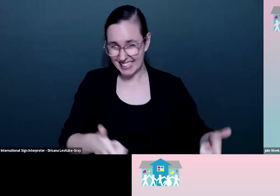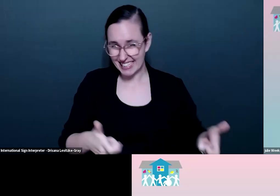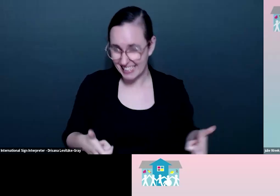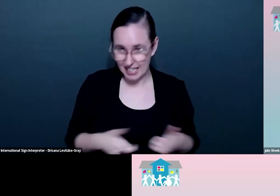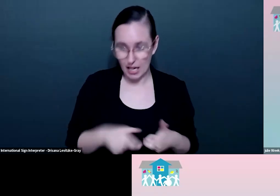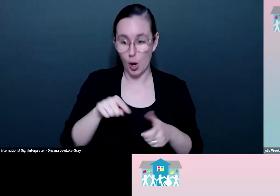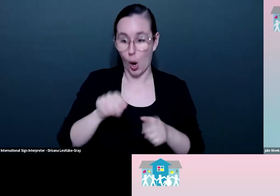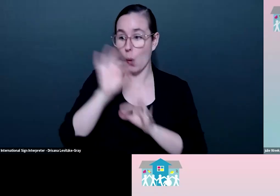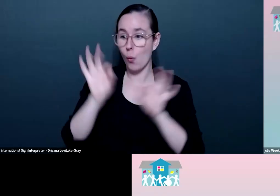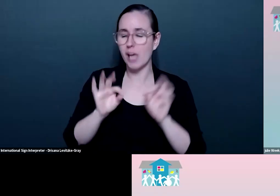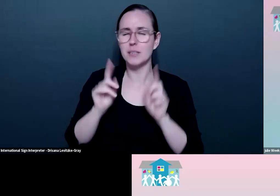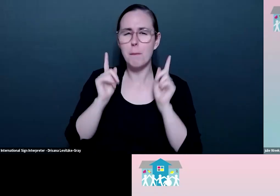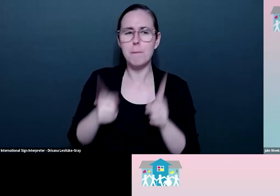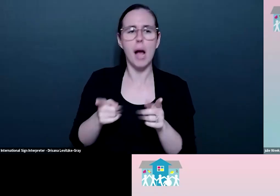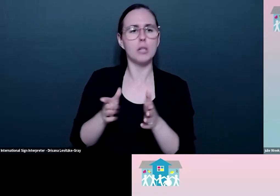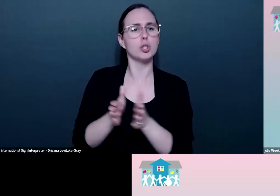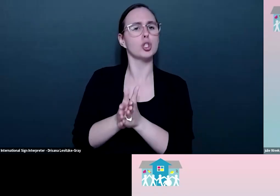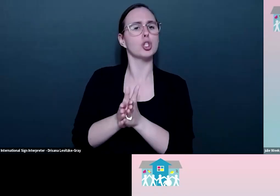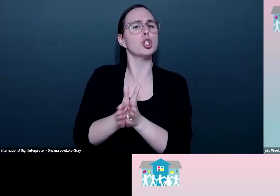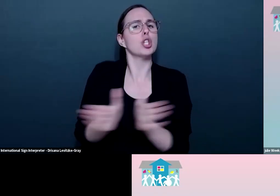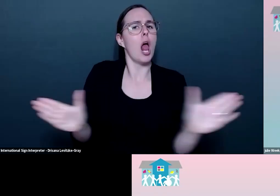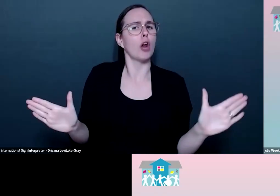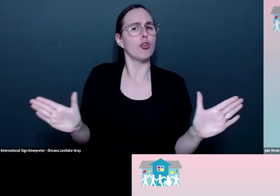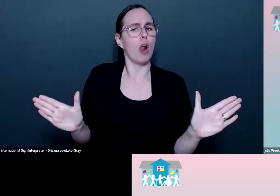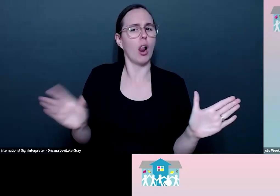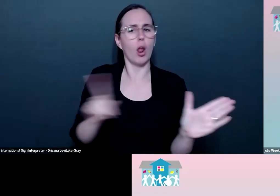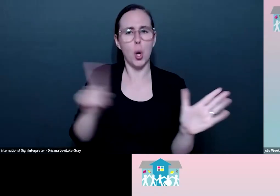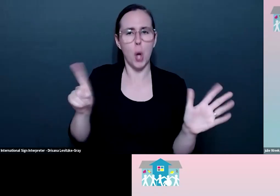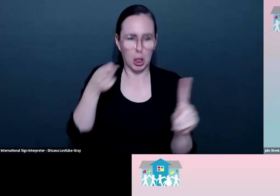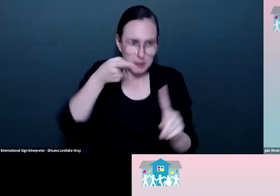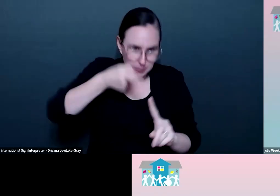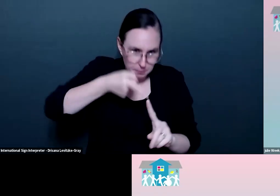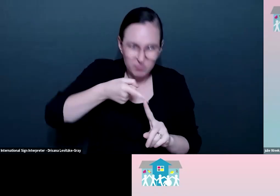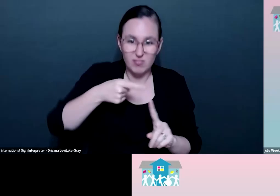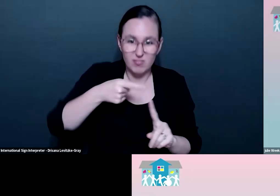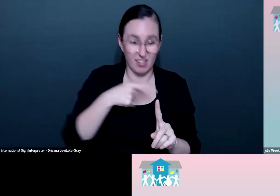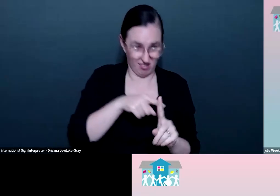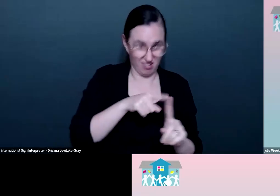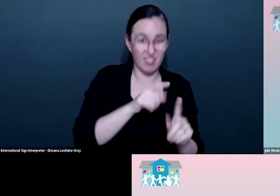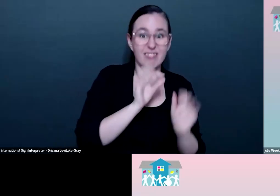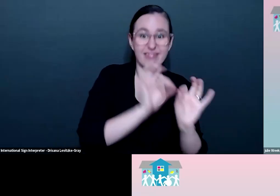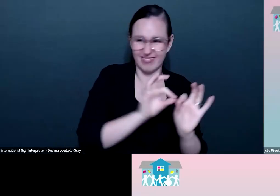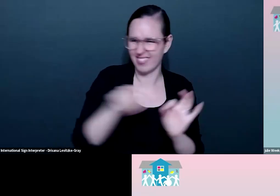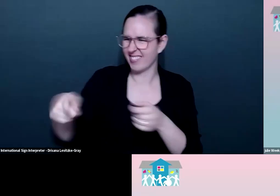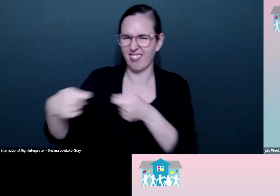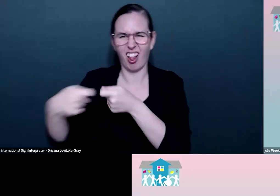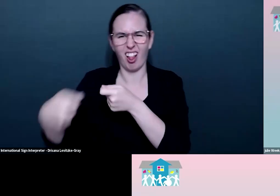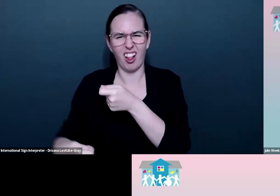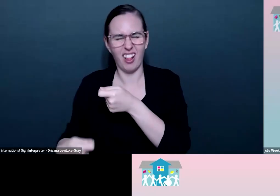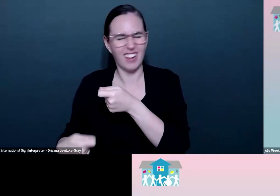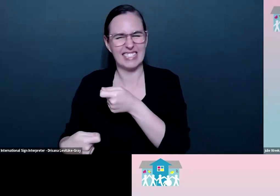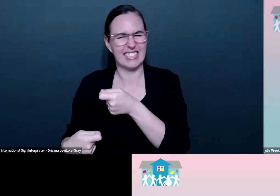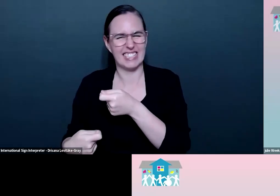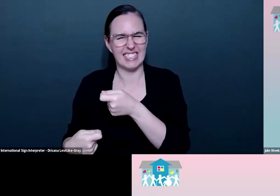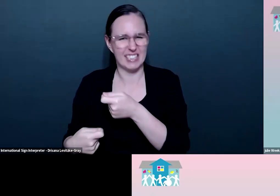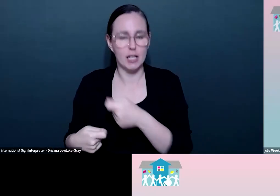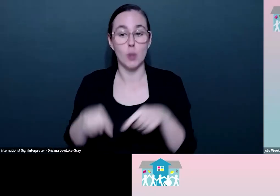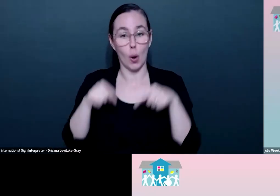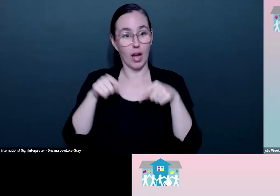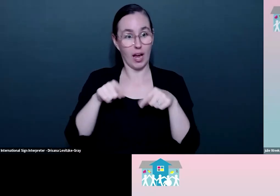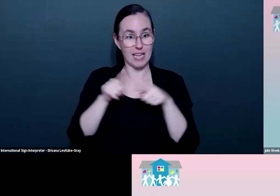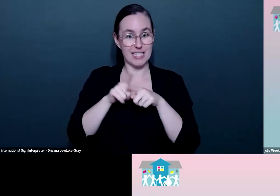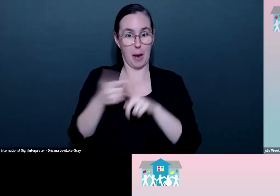des informations. Donc, ça dépend du contexte et qu'on peut voir